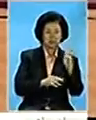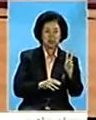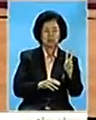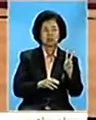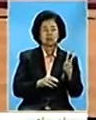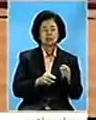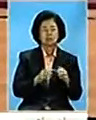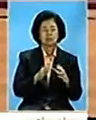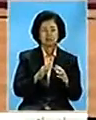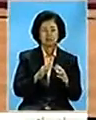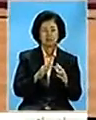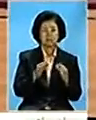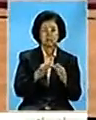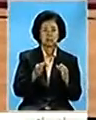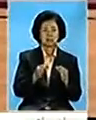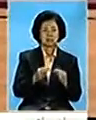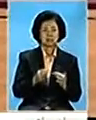ของ